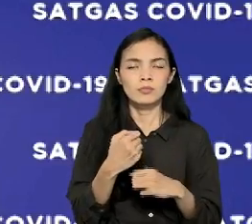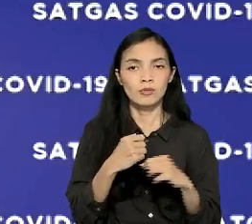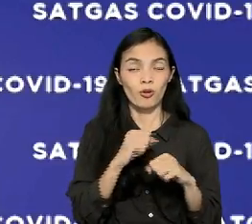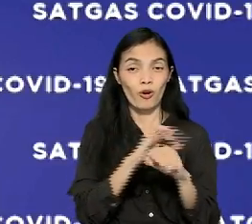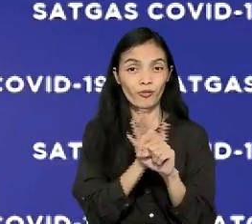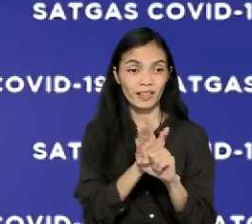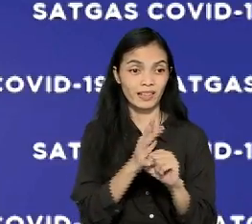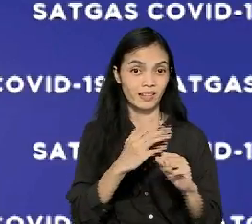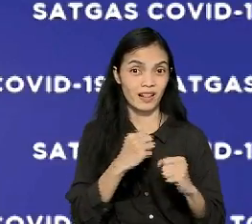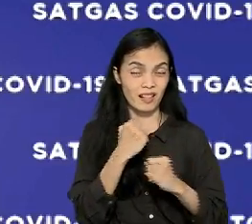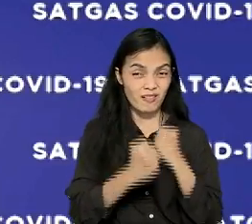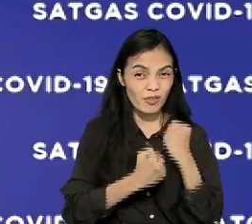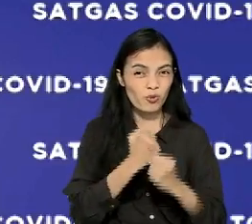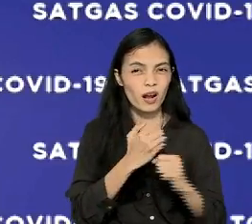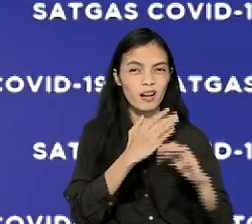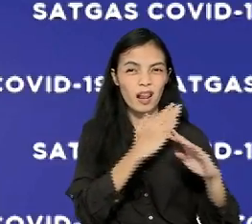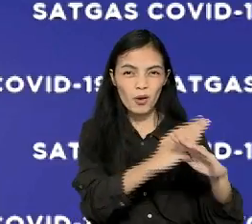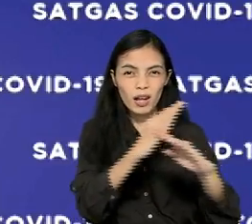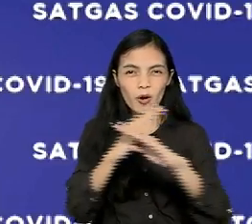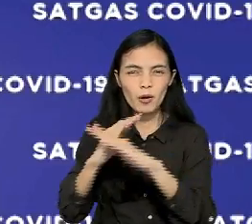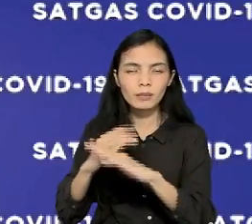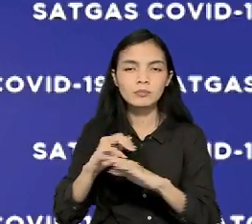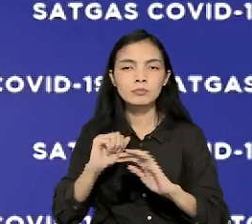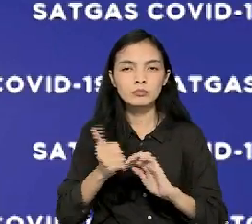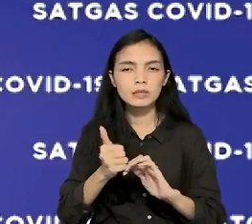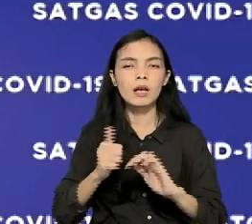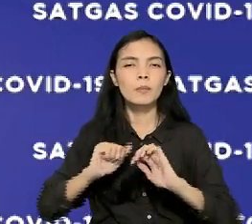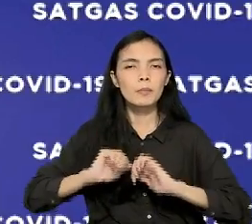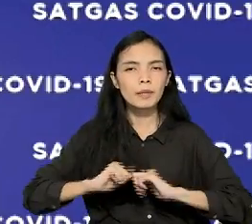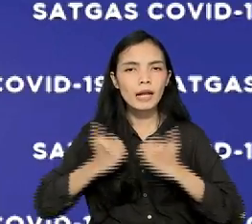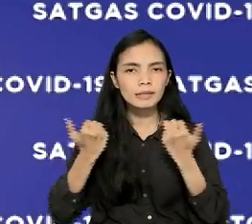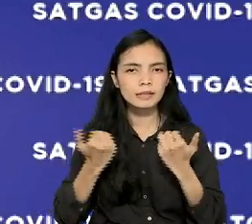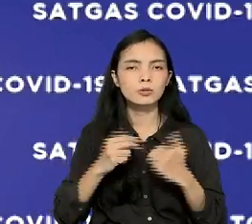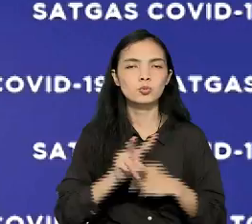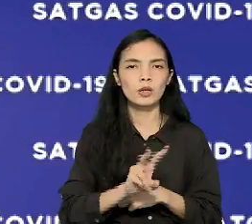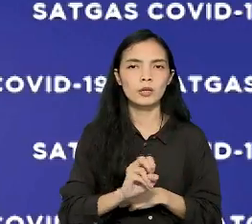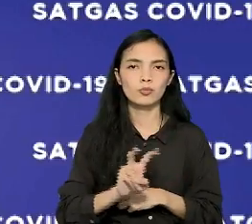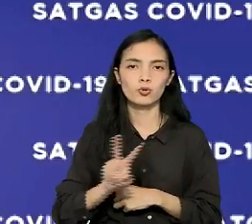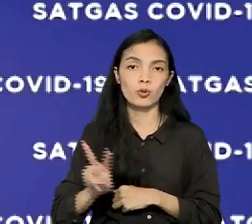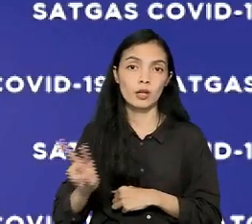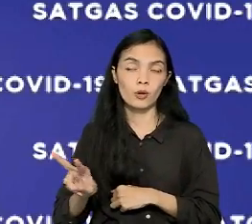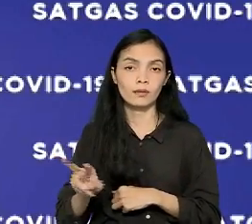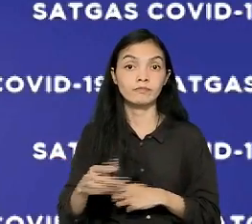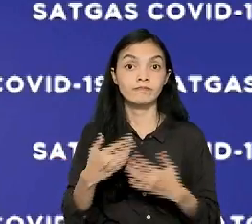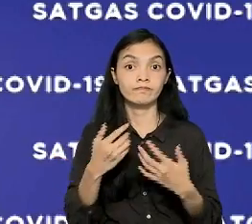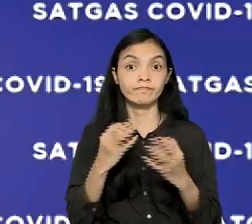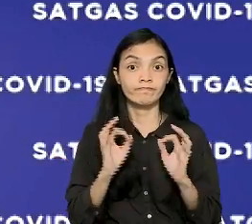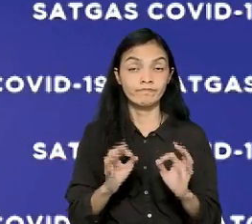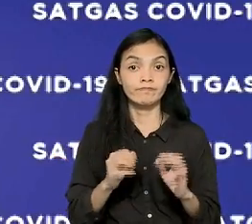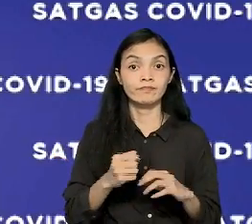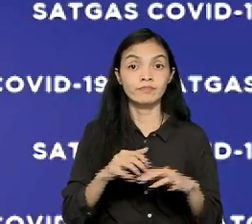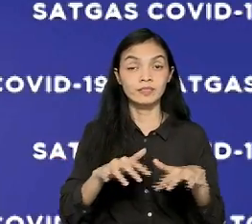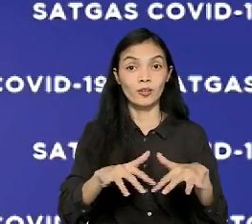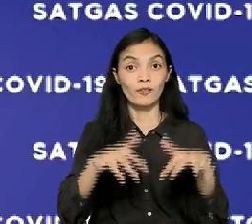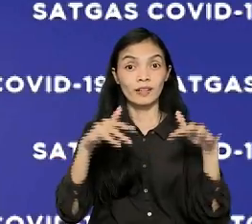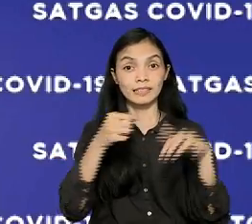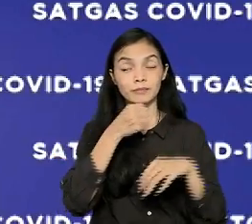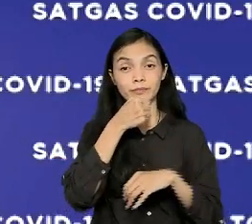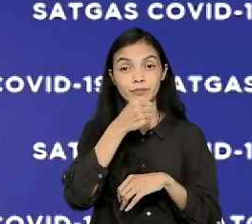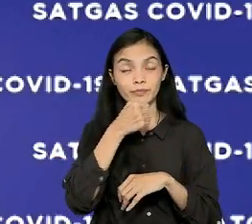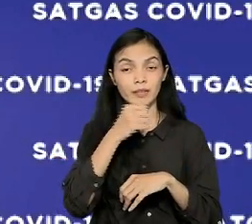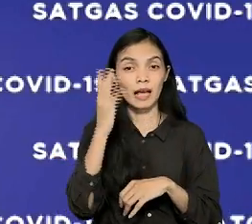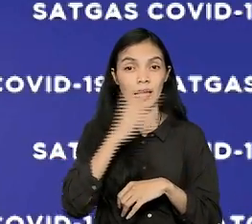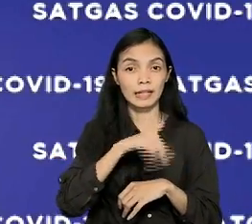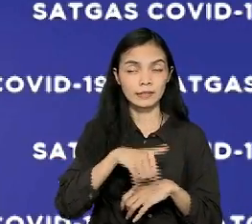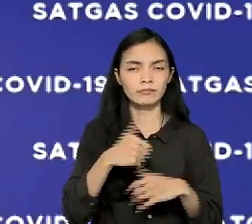kita menangkan di tahun 2022. Demikian konferensi pers hari ini. Saya lanjutkan dengan